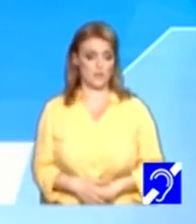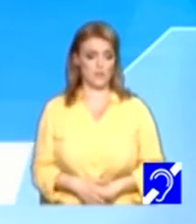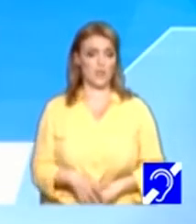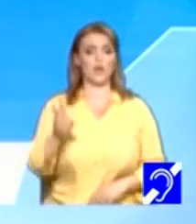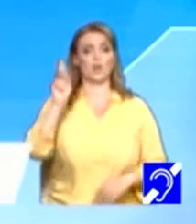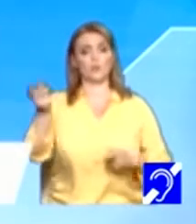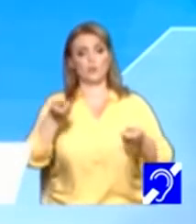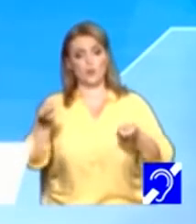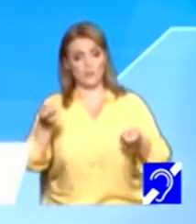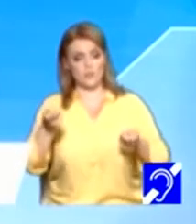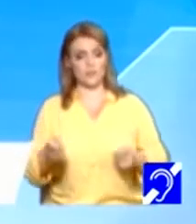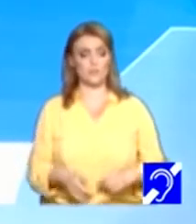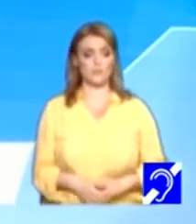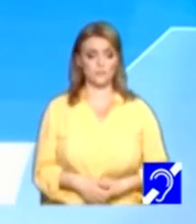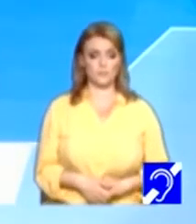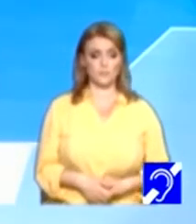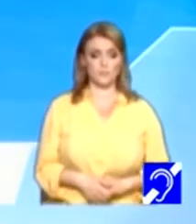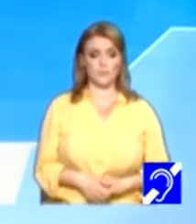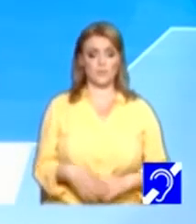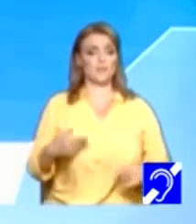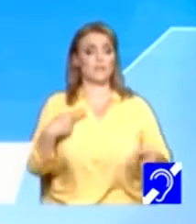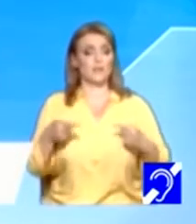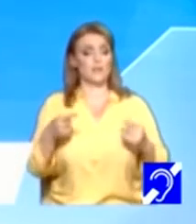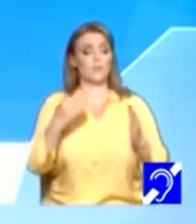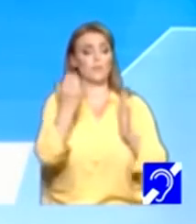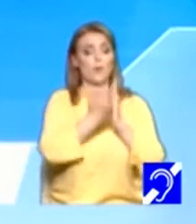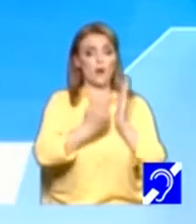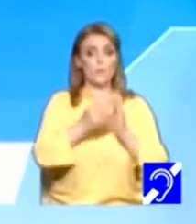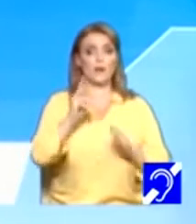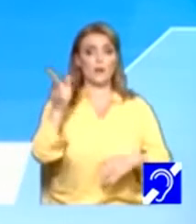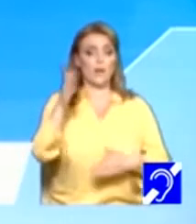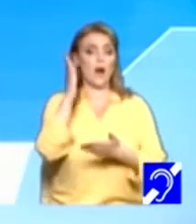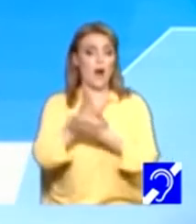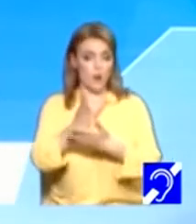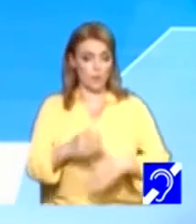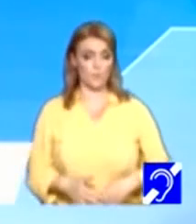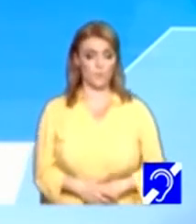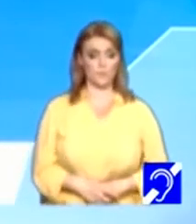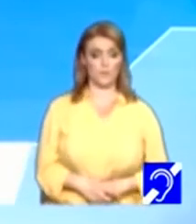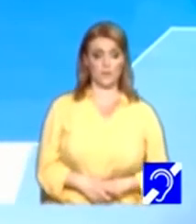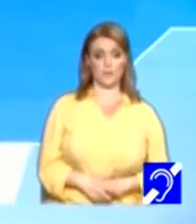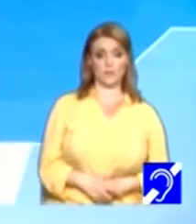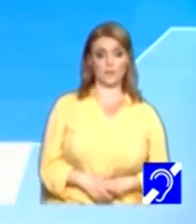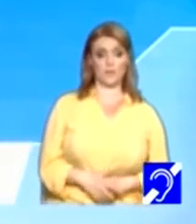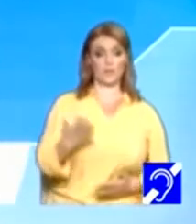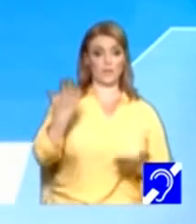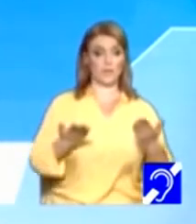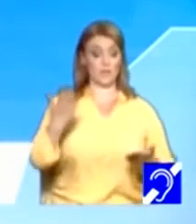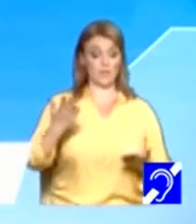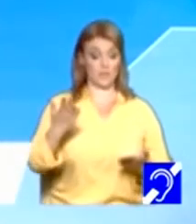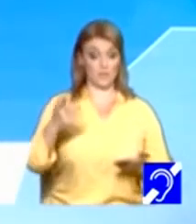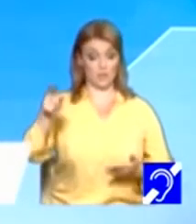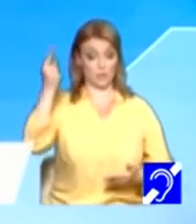indiferent de programul pe care ei îl au, dacă În capul meu este